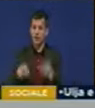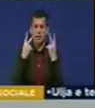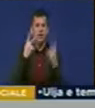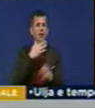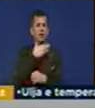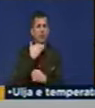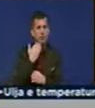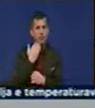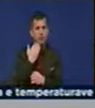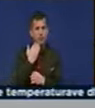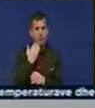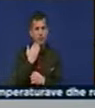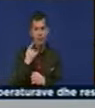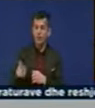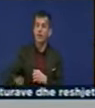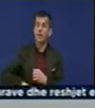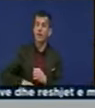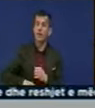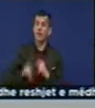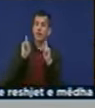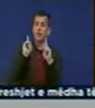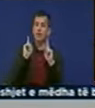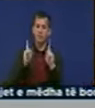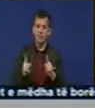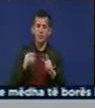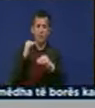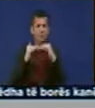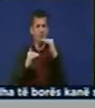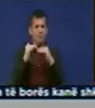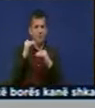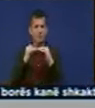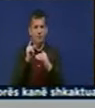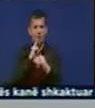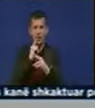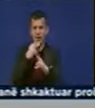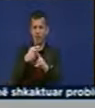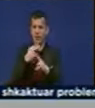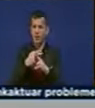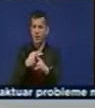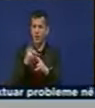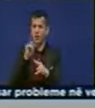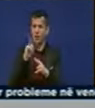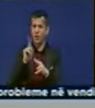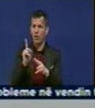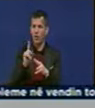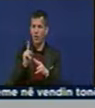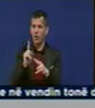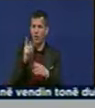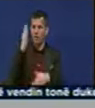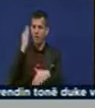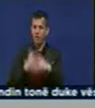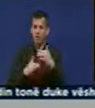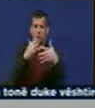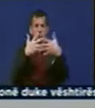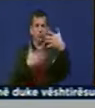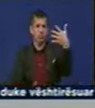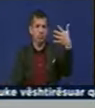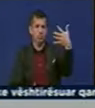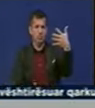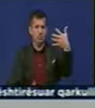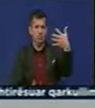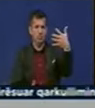rëndësishme, që gratë të jenë të baras shpërndara në listën e kandidatëve dhe jo të vendosura në fund të listës, si që ka ndodhur